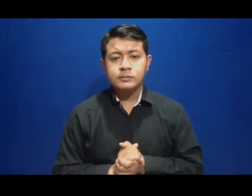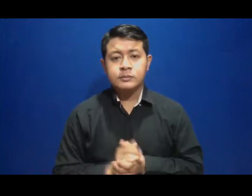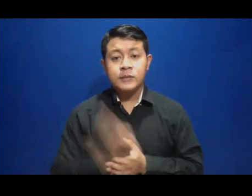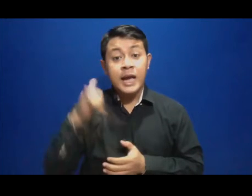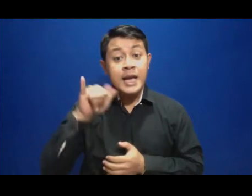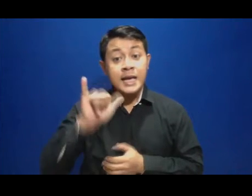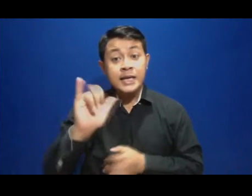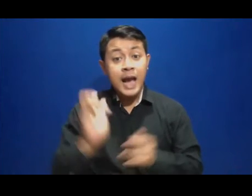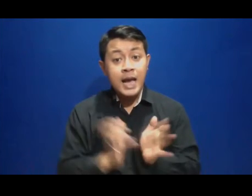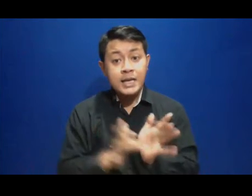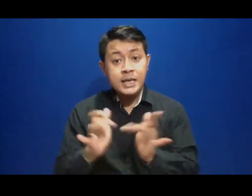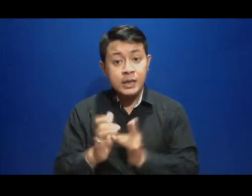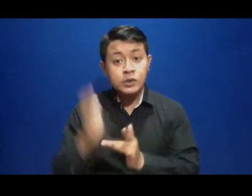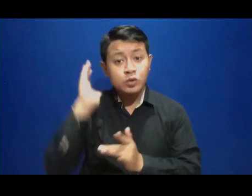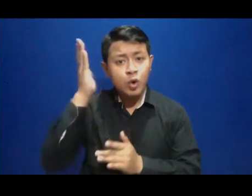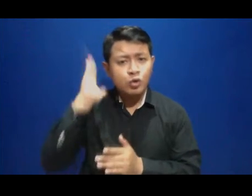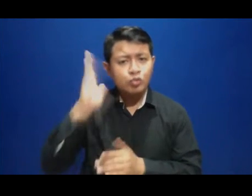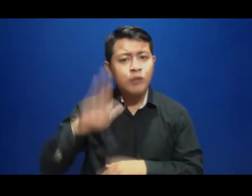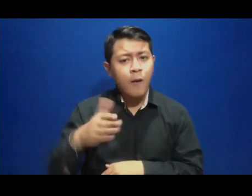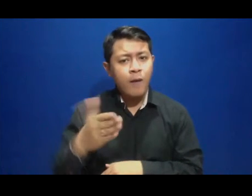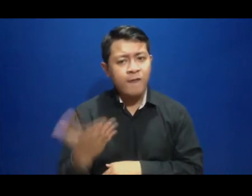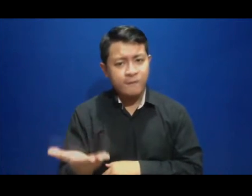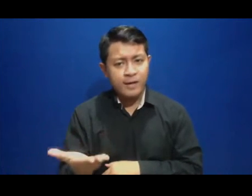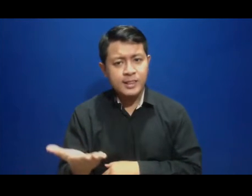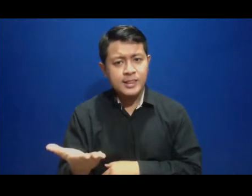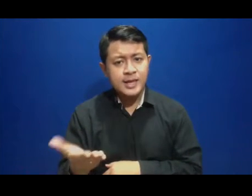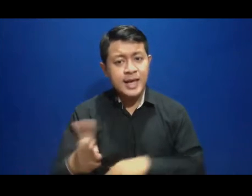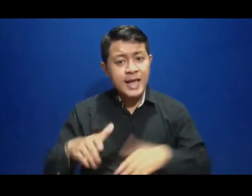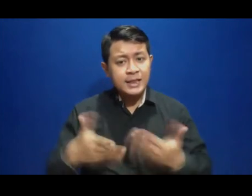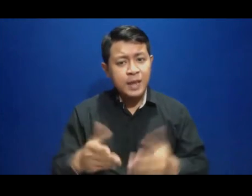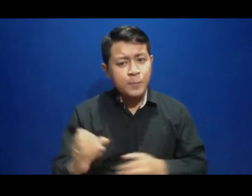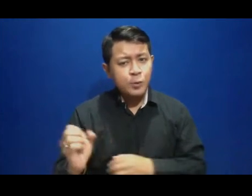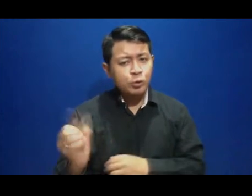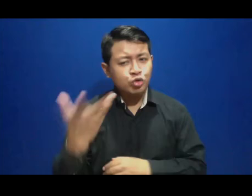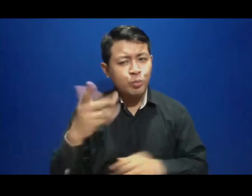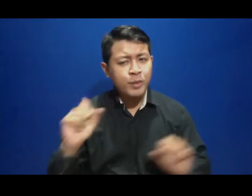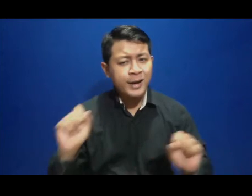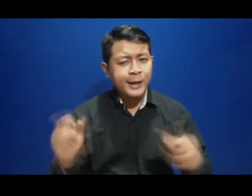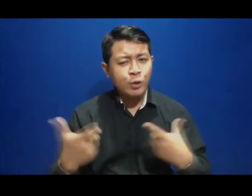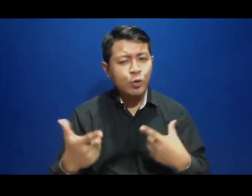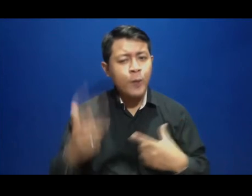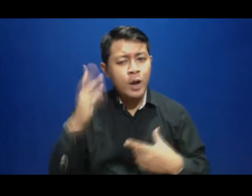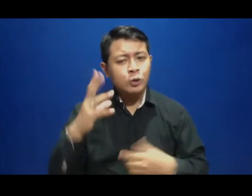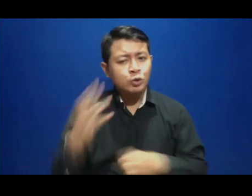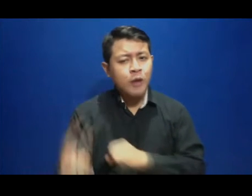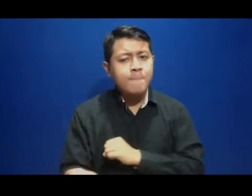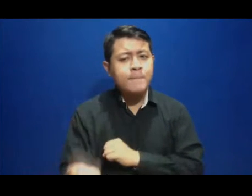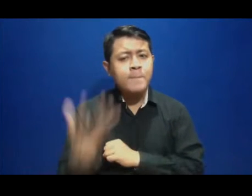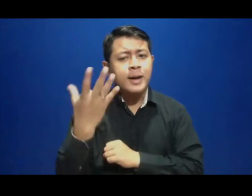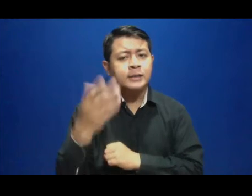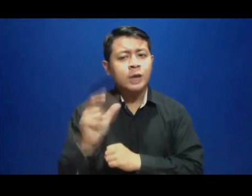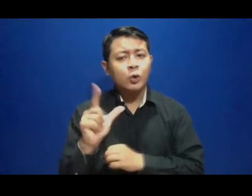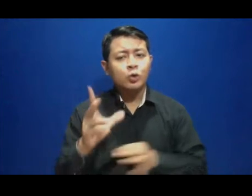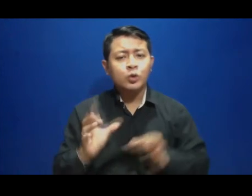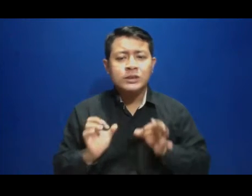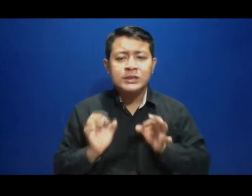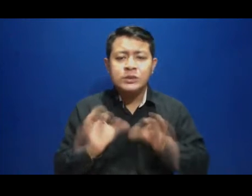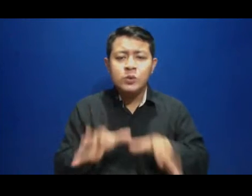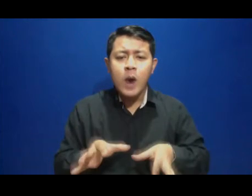Ya Yesus, Engkau telah wafat, namun sumber kehidupan telah memancar bagi